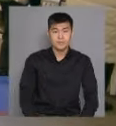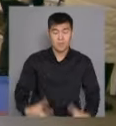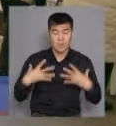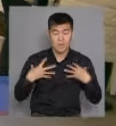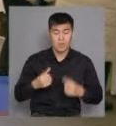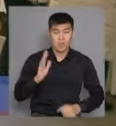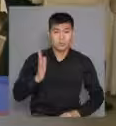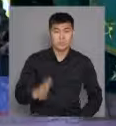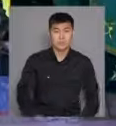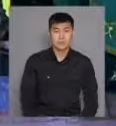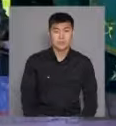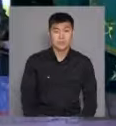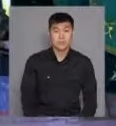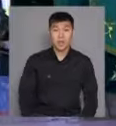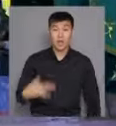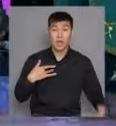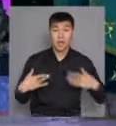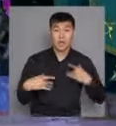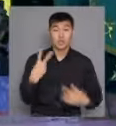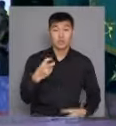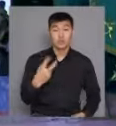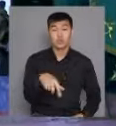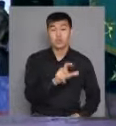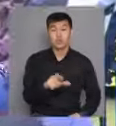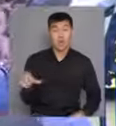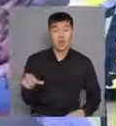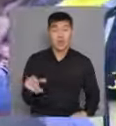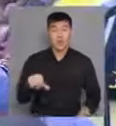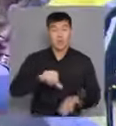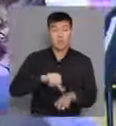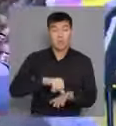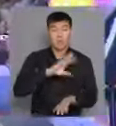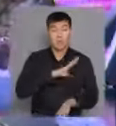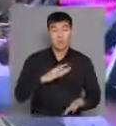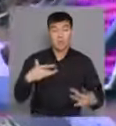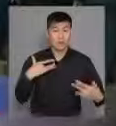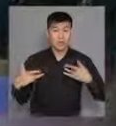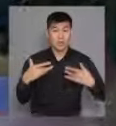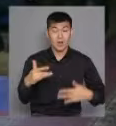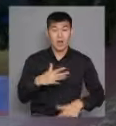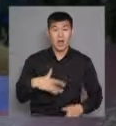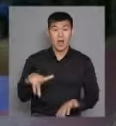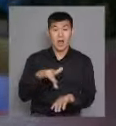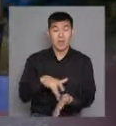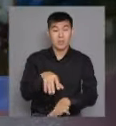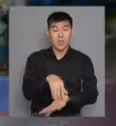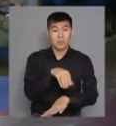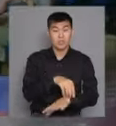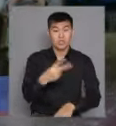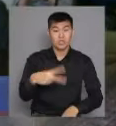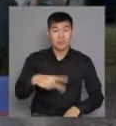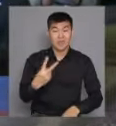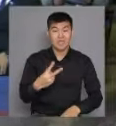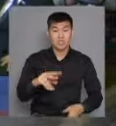дейміз, ғұмыр берсін дейміз. Концертте 200-ге жуық өнерпаз өз өнерлерін көрсетті. Аталмыш шара қала әкімінің қала 2022